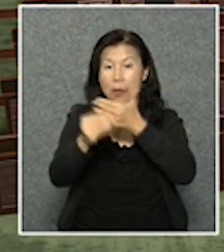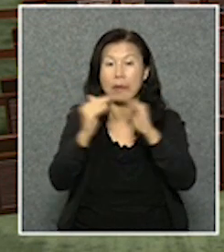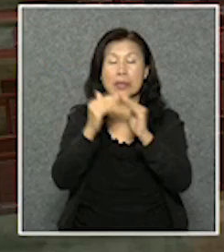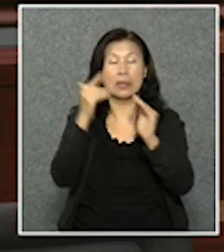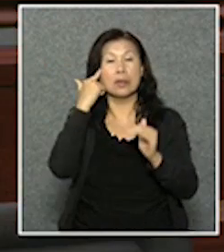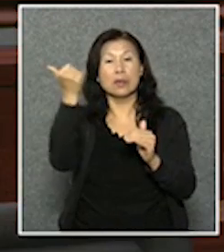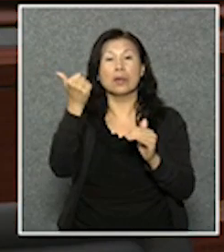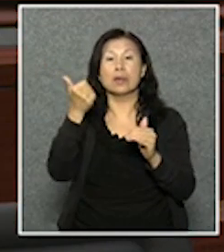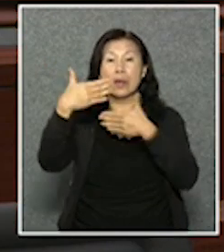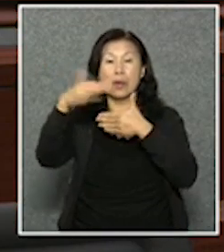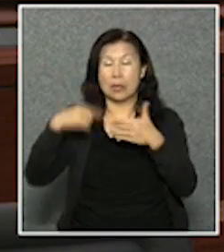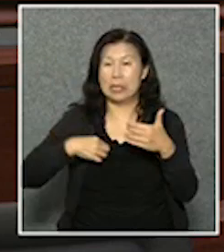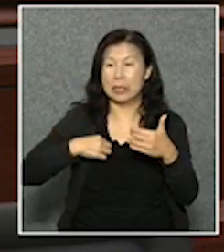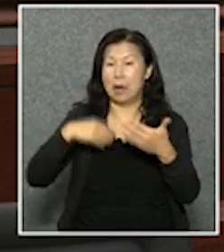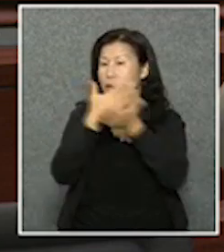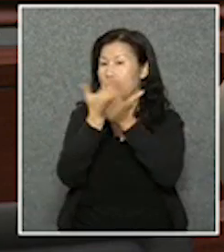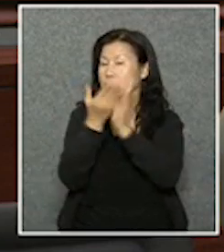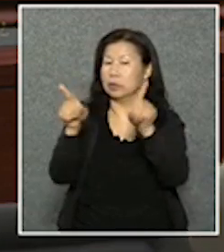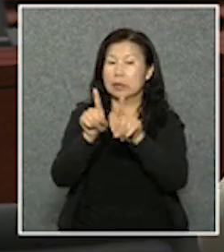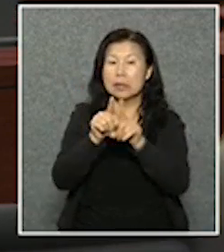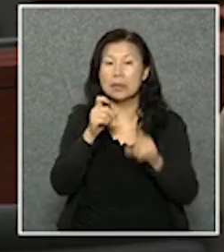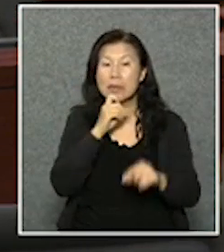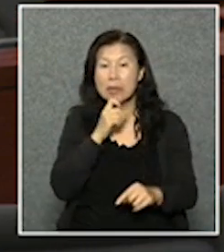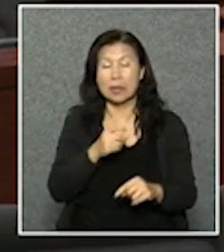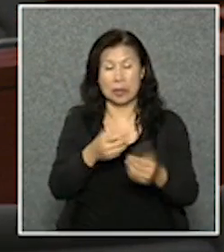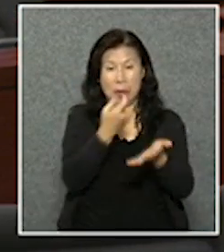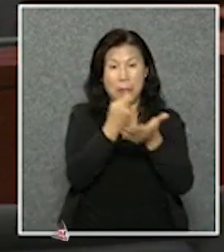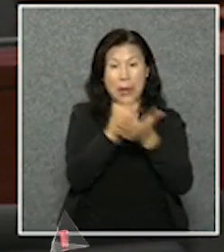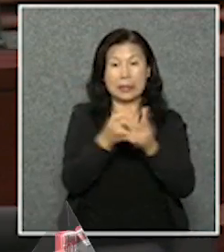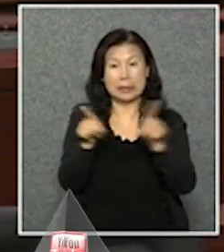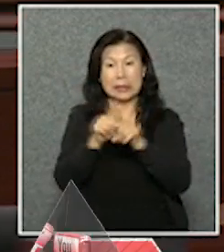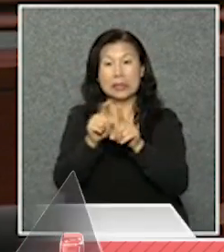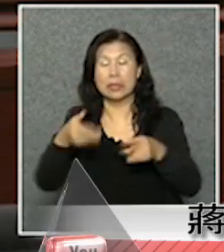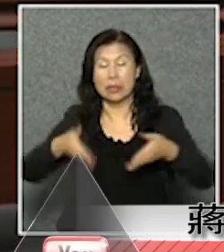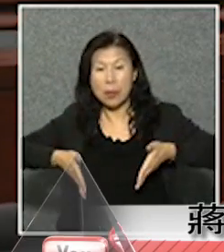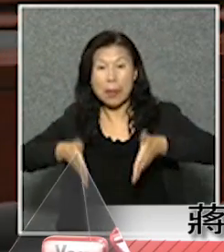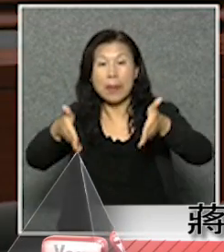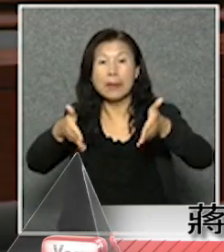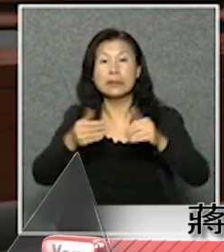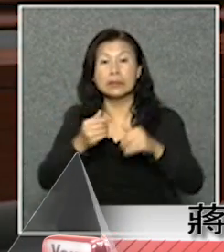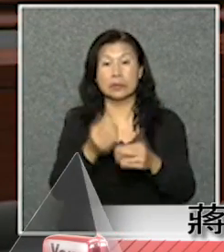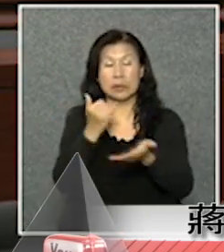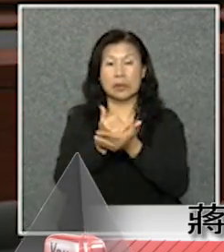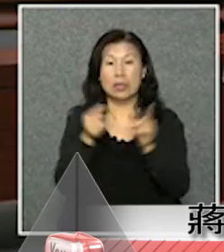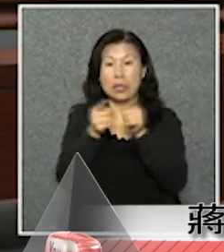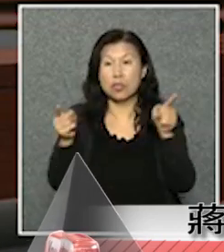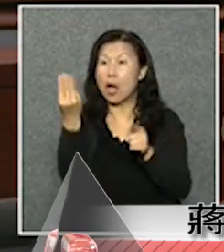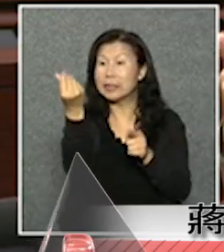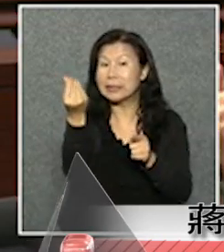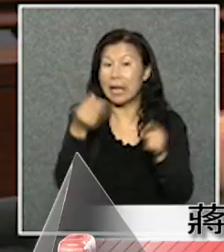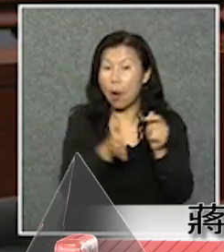名牌嘅外國衣著乜嘢都有。但是咧，你要平嘅，我哋亦都有成條咧，就係、是、喺長沙灣